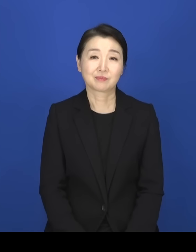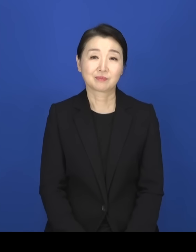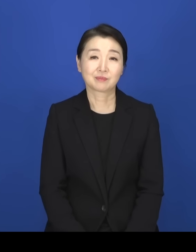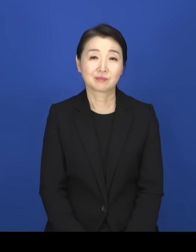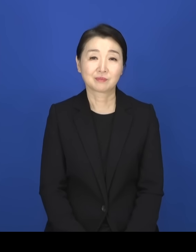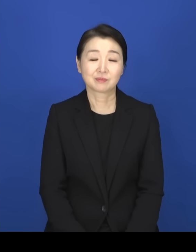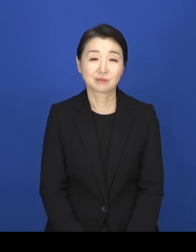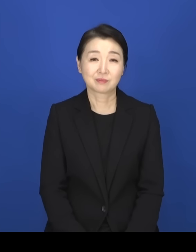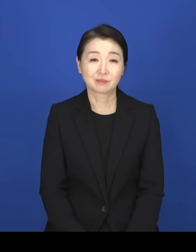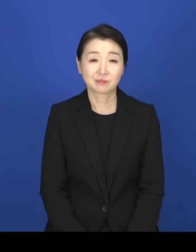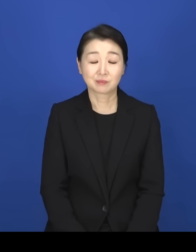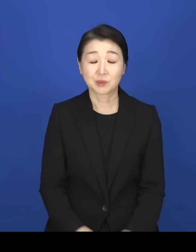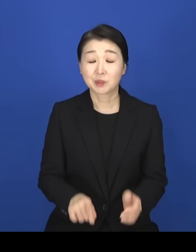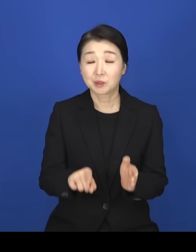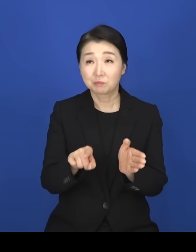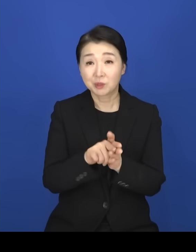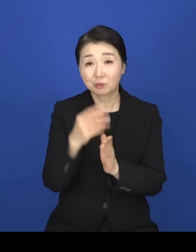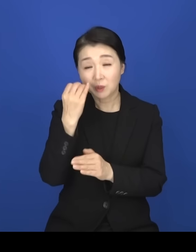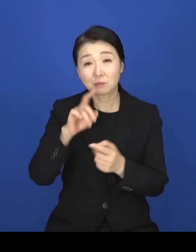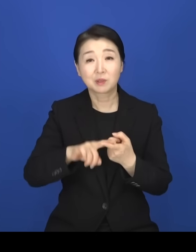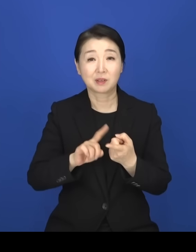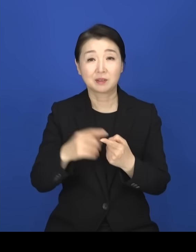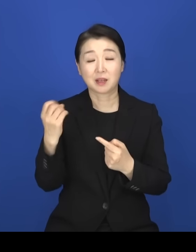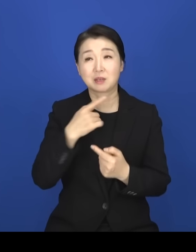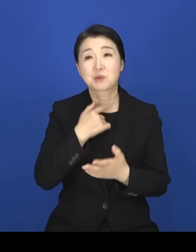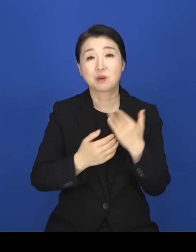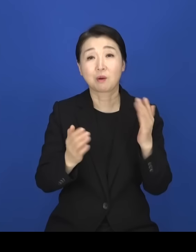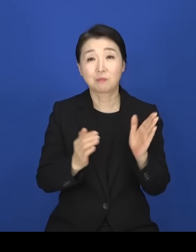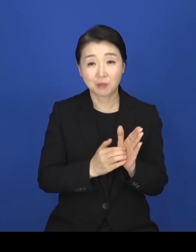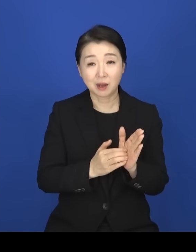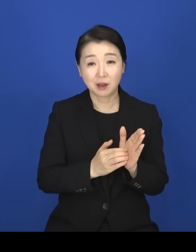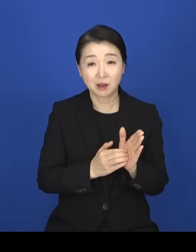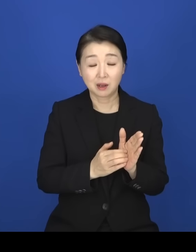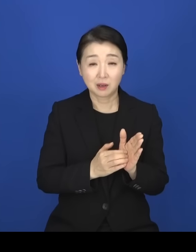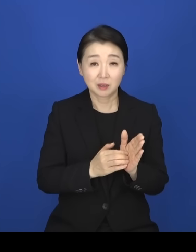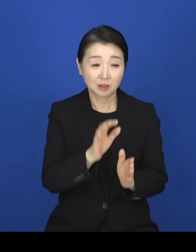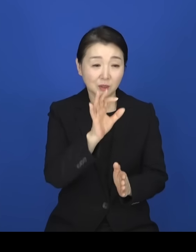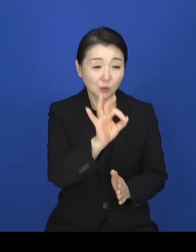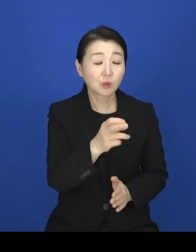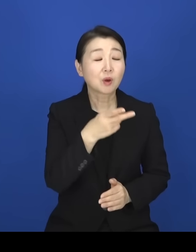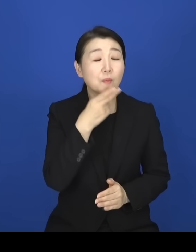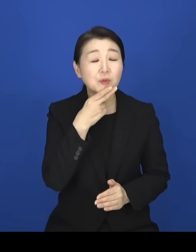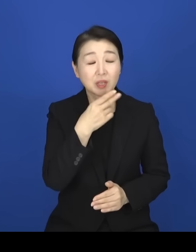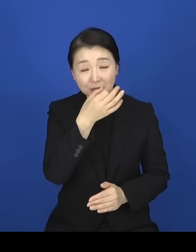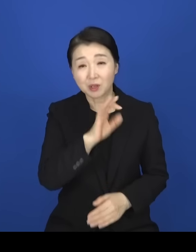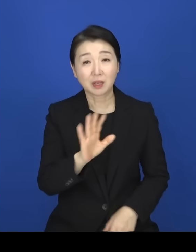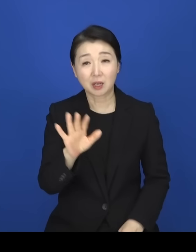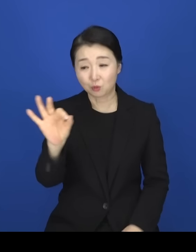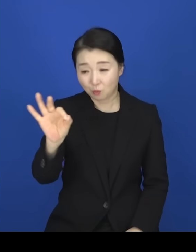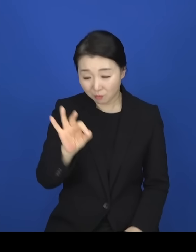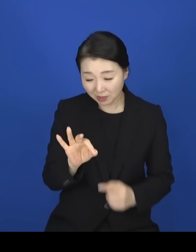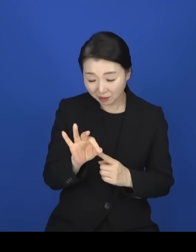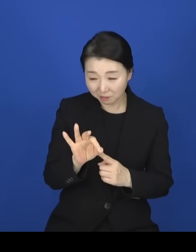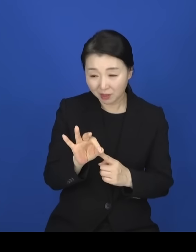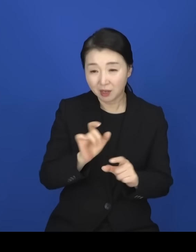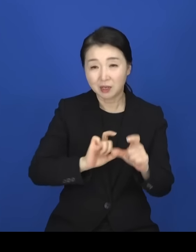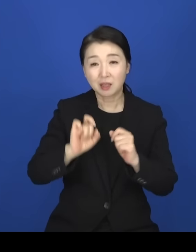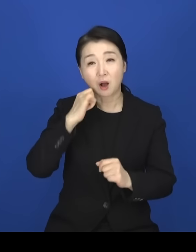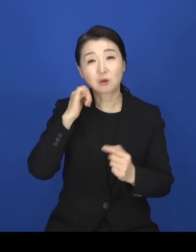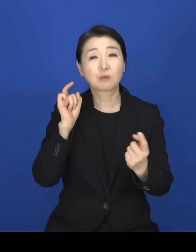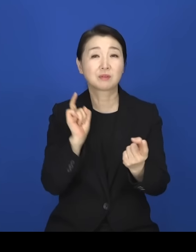되게 신앙의 신비에 대해서 다시 한번 좀 그래요. 경험을 했죠. 그 금액이 없어서 힘들었던 것이 아니라 그 금액을 받음으로 해서 더 어려운